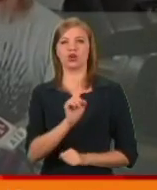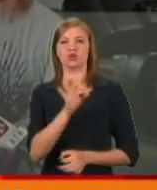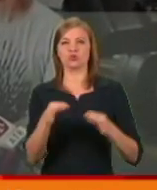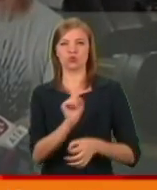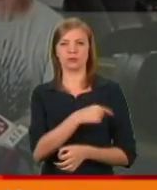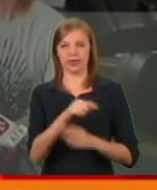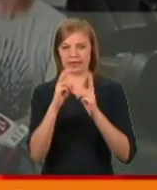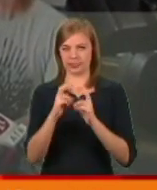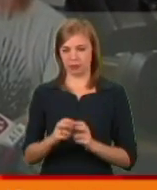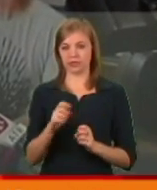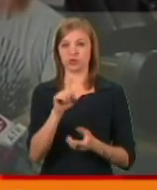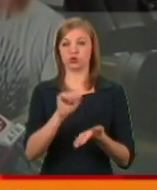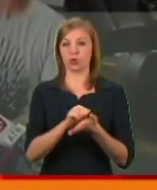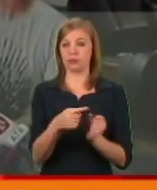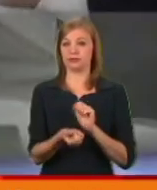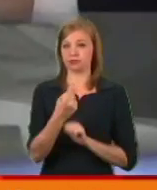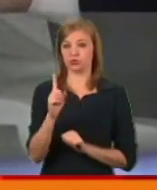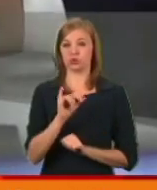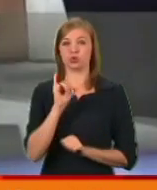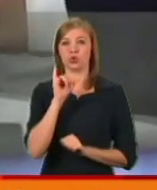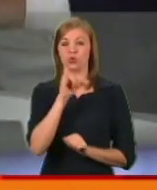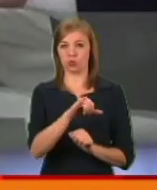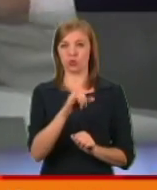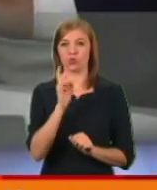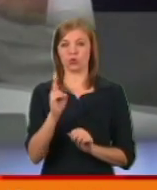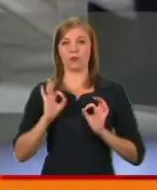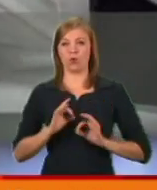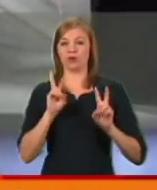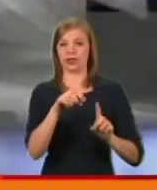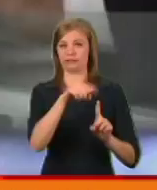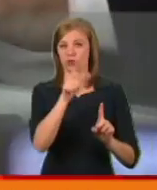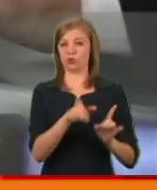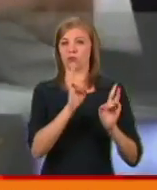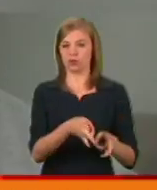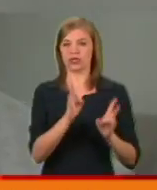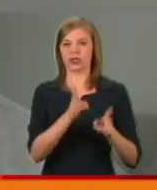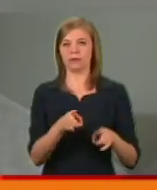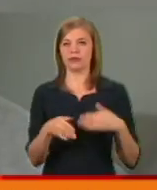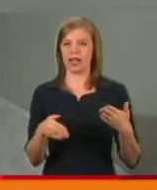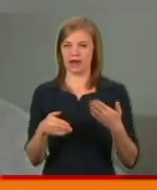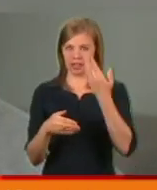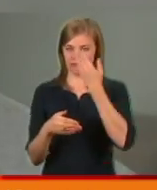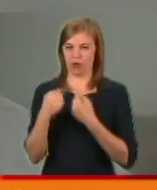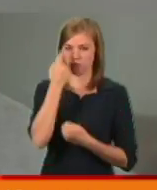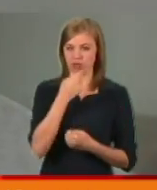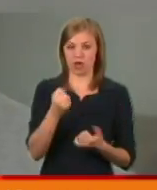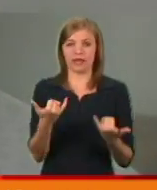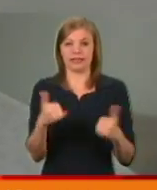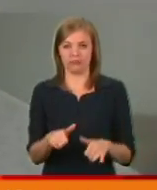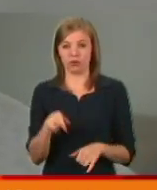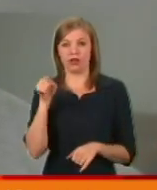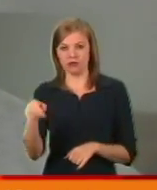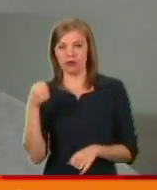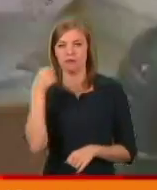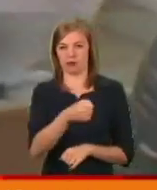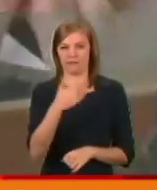судмедекспертиза. Із документа випливає, що в того, кого прокурори називають потерпілим, травмована ліву частину обличчя, та дивина, Шабунін